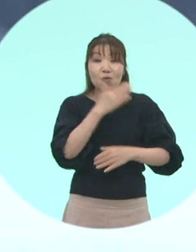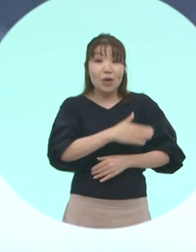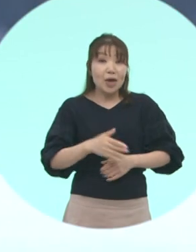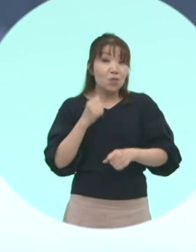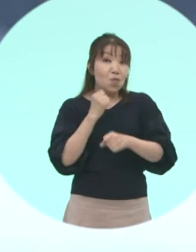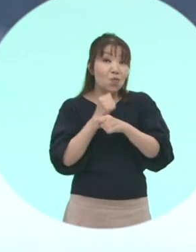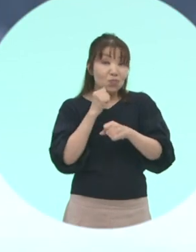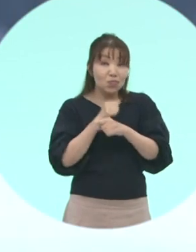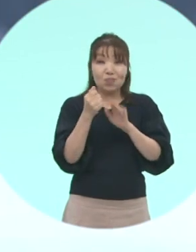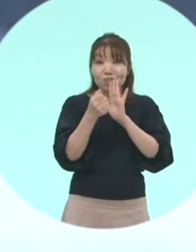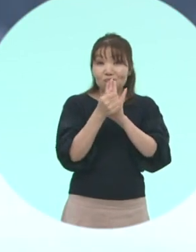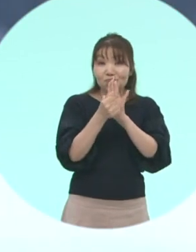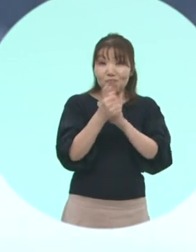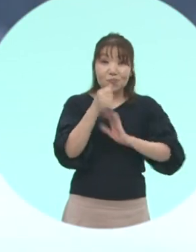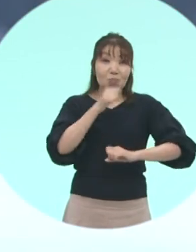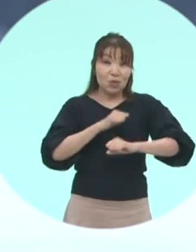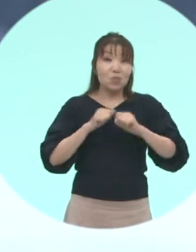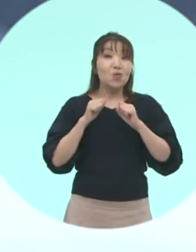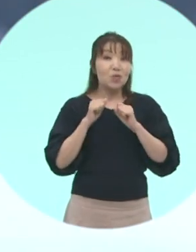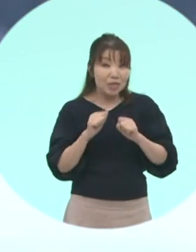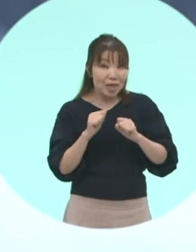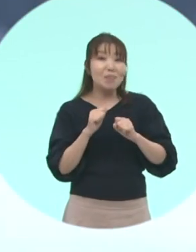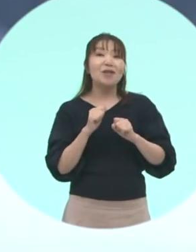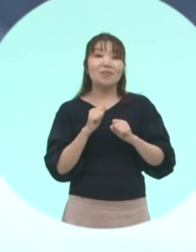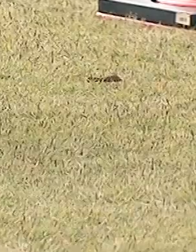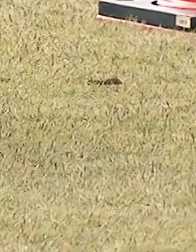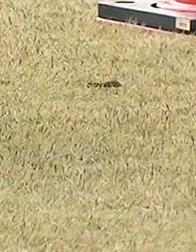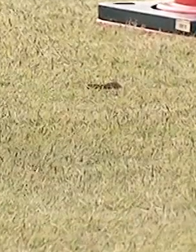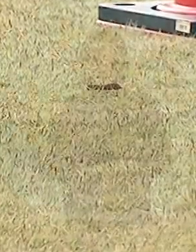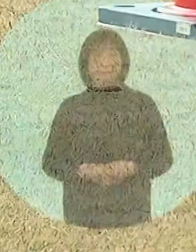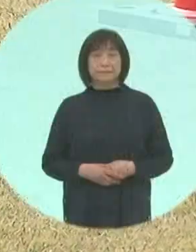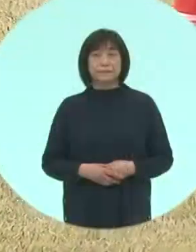づくりを支援する取り組みを行っています。